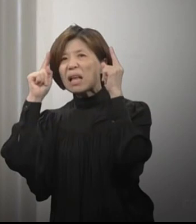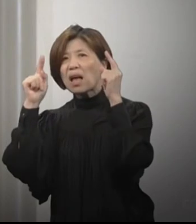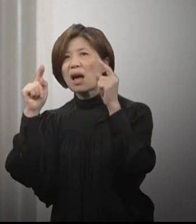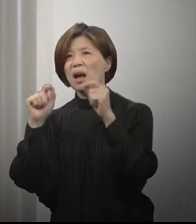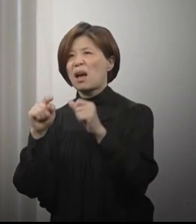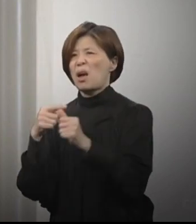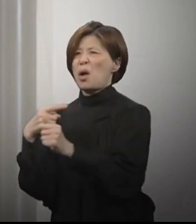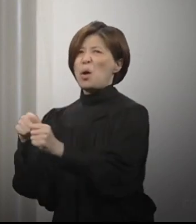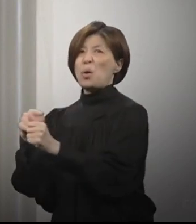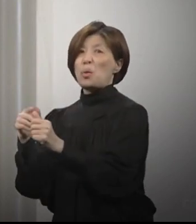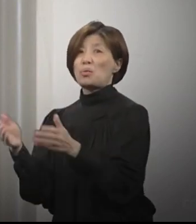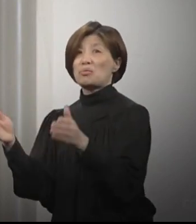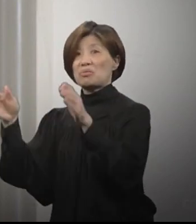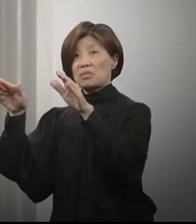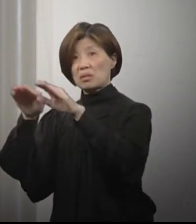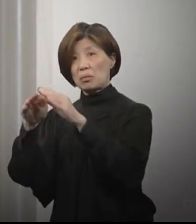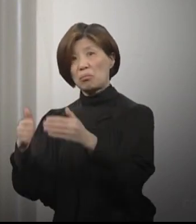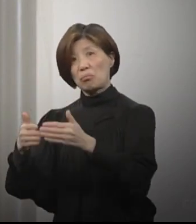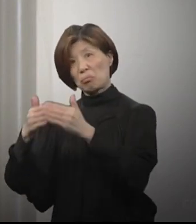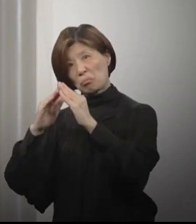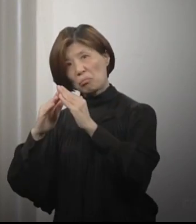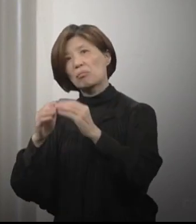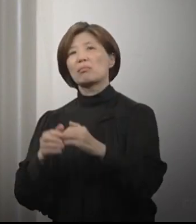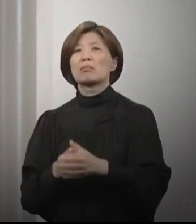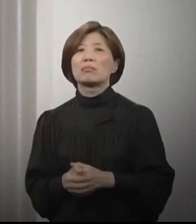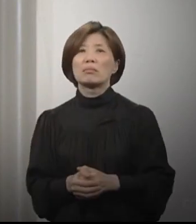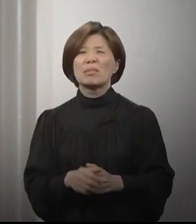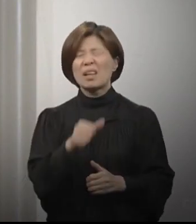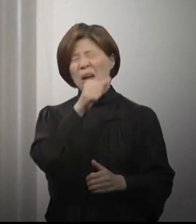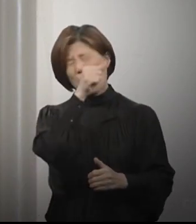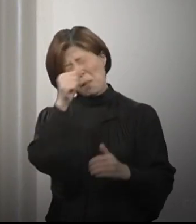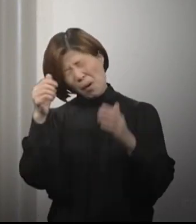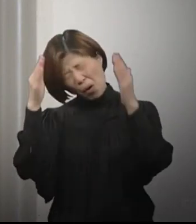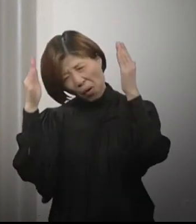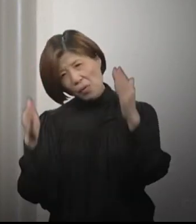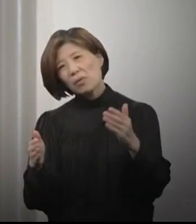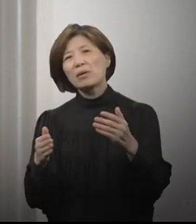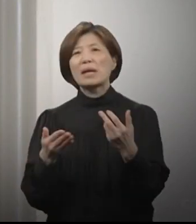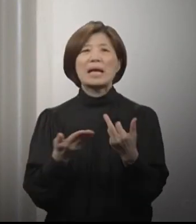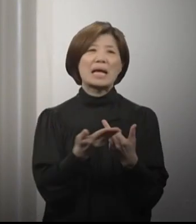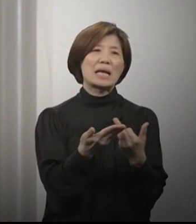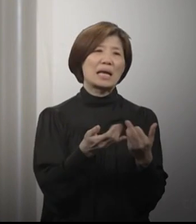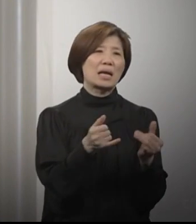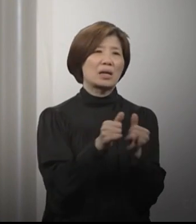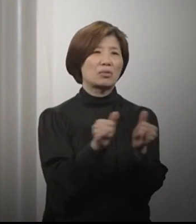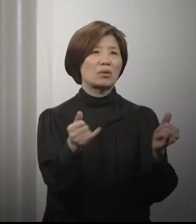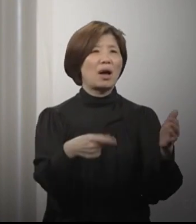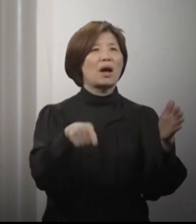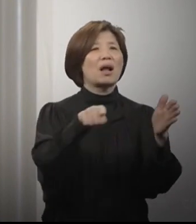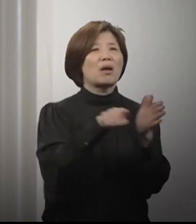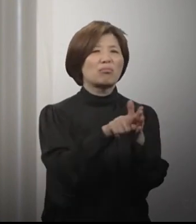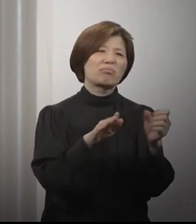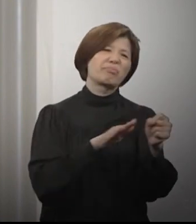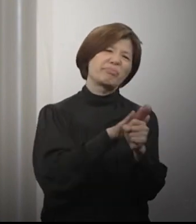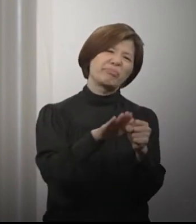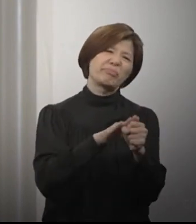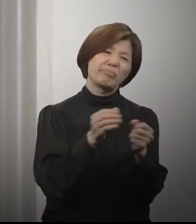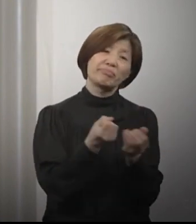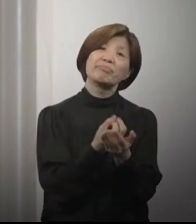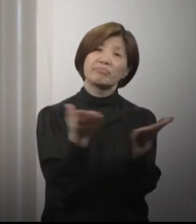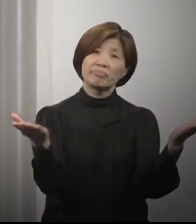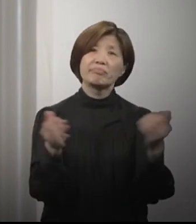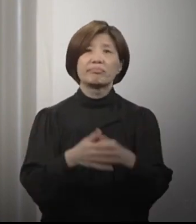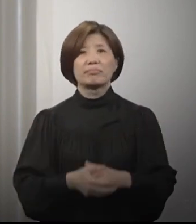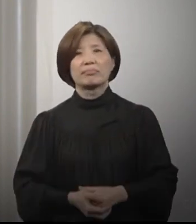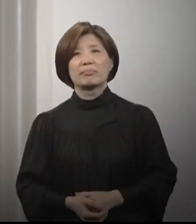등 교육시설을 설립하면서 일평생 제주도민을 위하여 조건 없는 사랑을 베푸셨습니다.